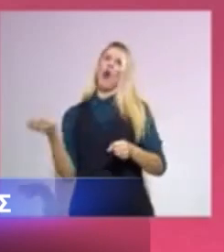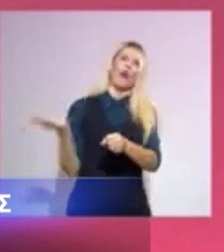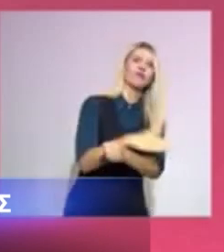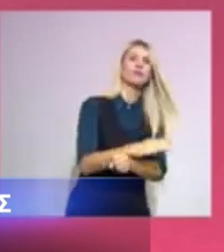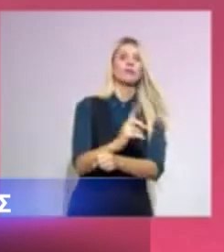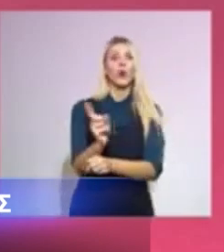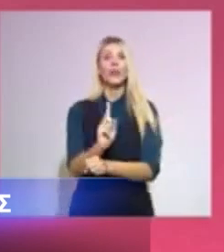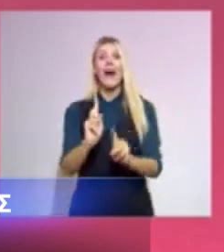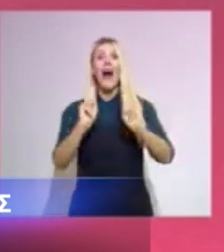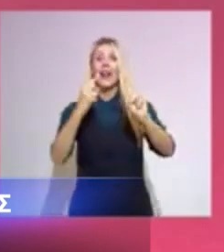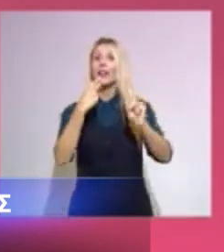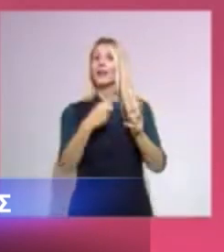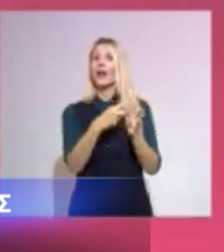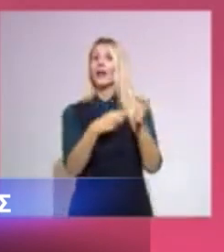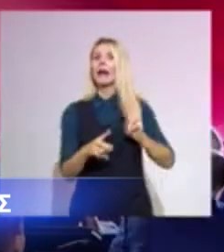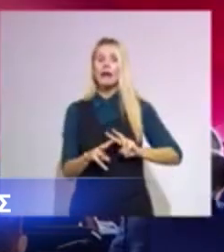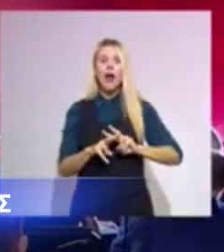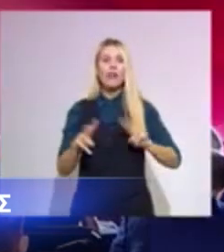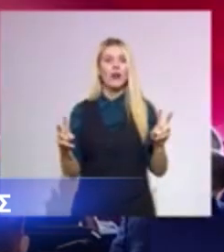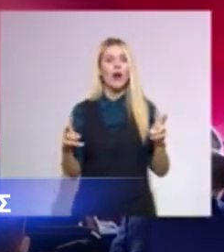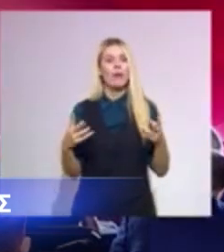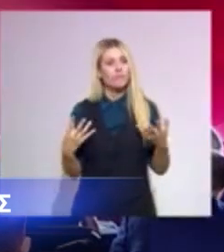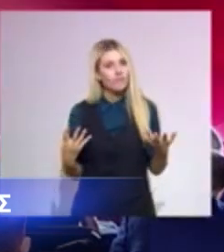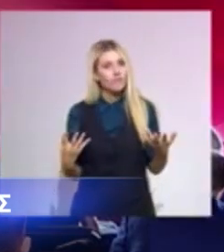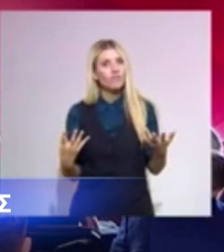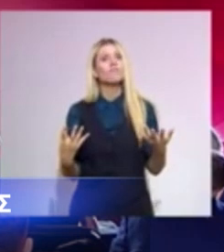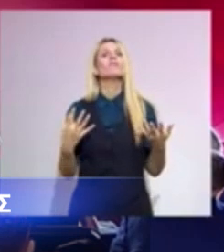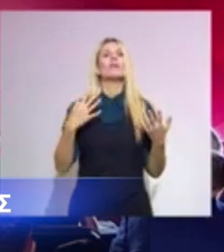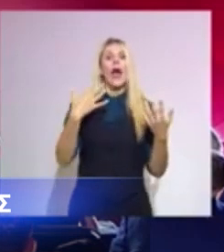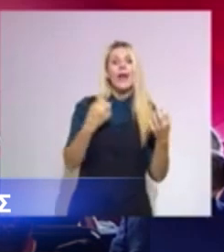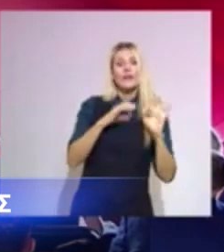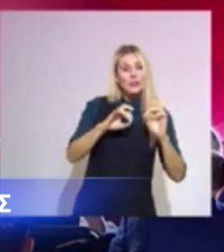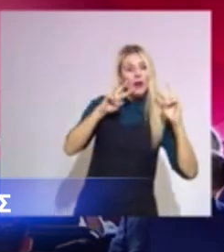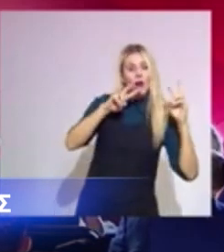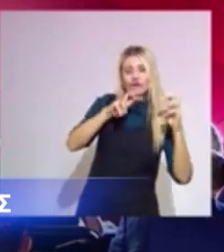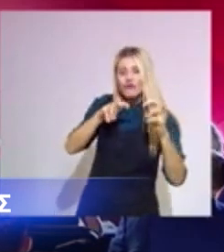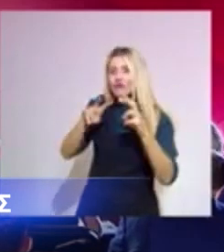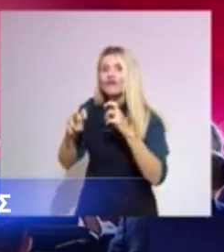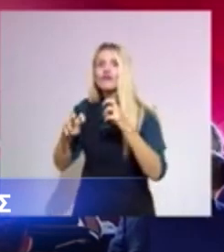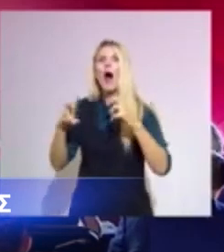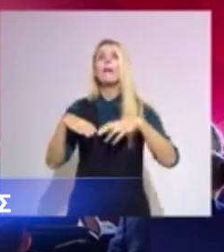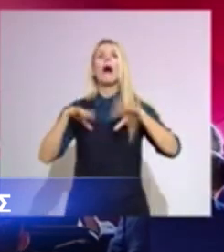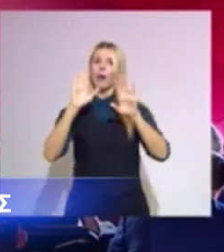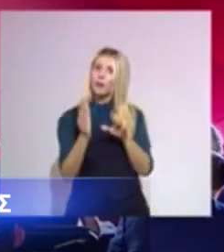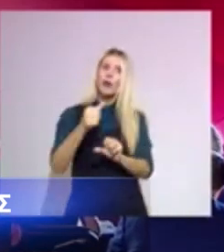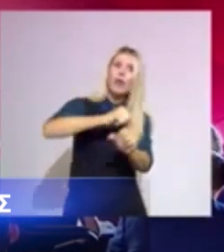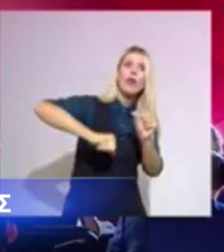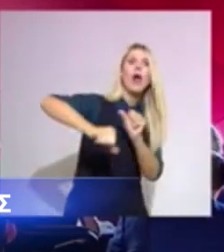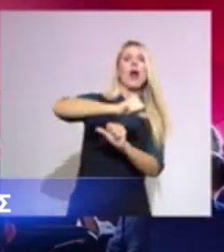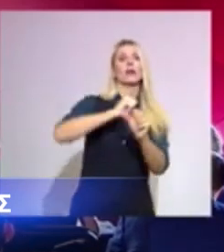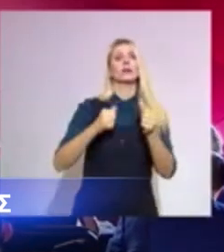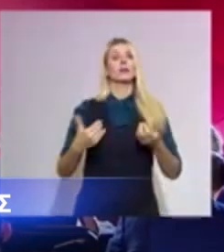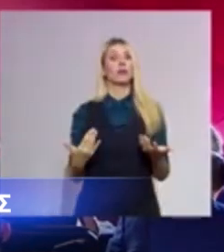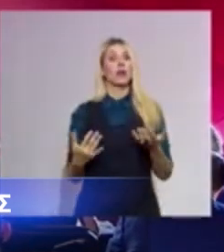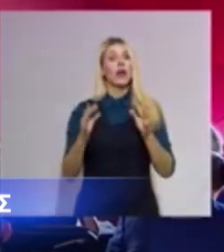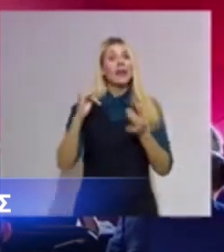οι εξουσίες και όλα τα αξιώματα είναι και ελεγκτέα και ανακλητά. Όπως προβλέπετε ότι ο πρόεδρος είναι ανακλητός